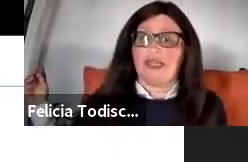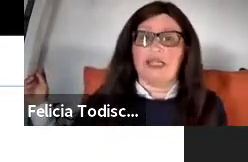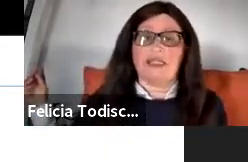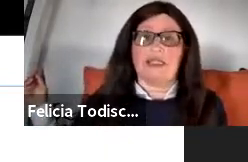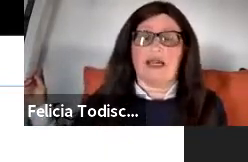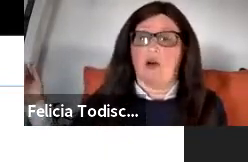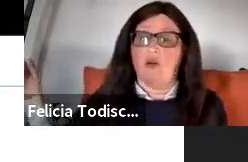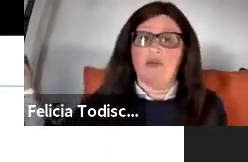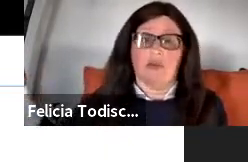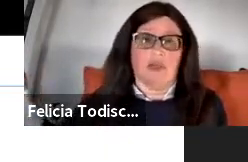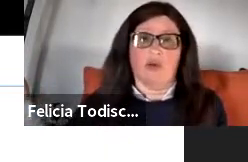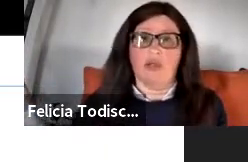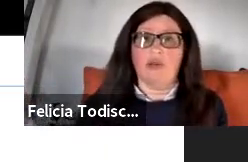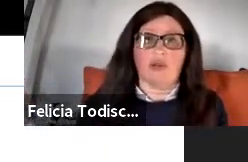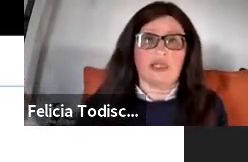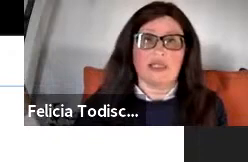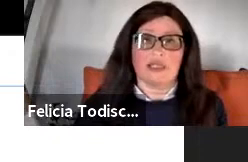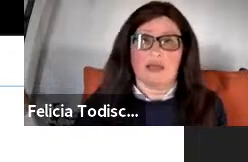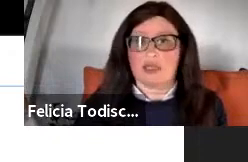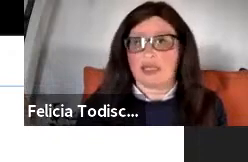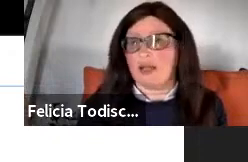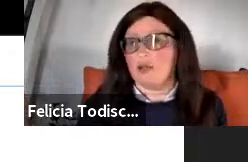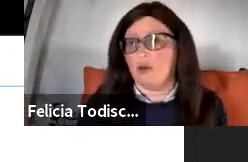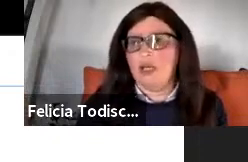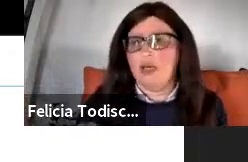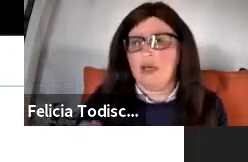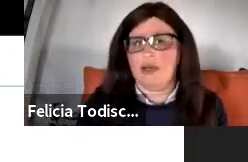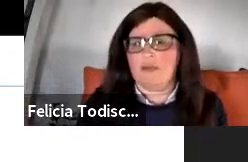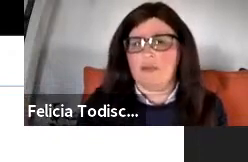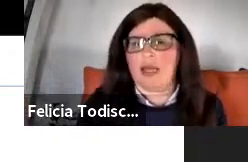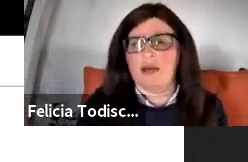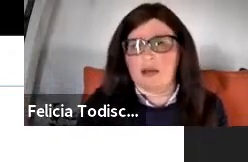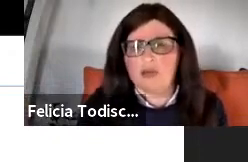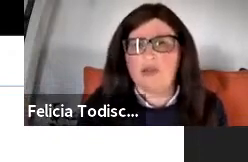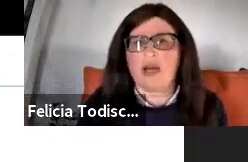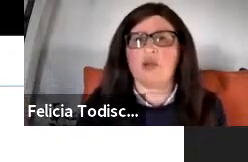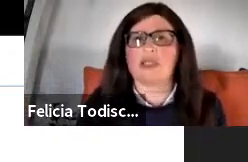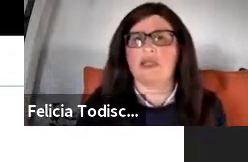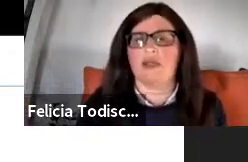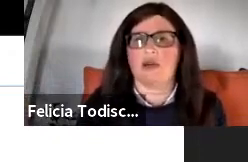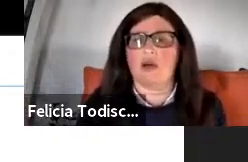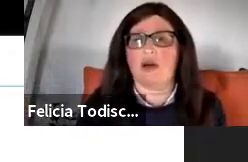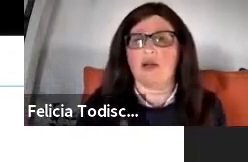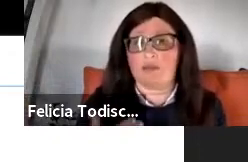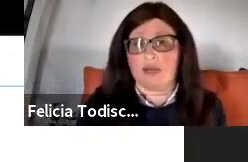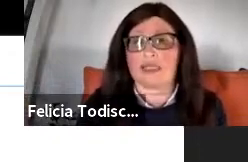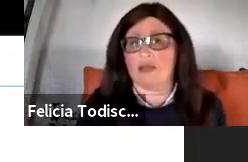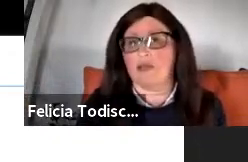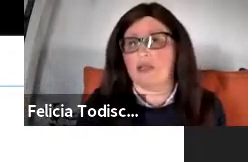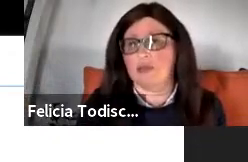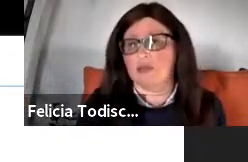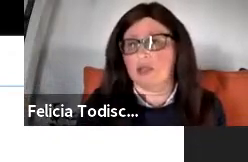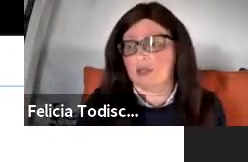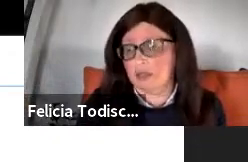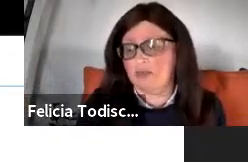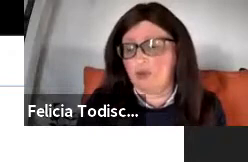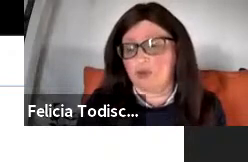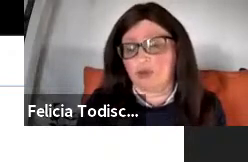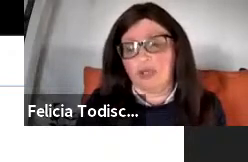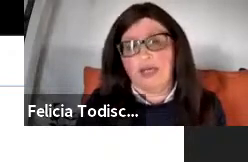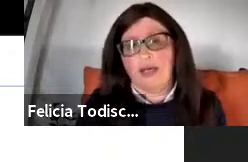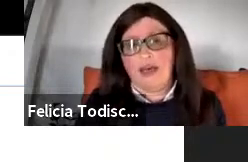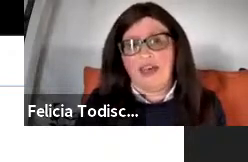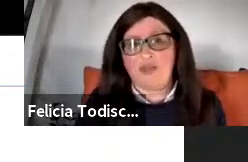uno scaffale che si sta, o un corridoio che si sta mostrando, continuando a scrivere qualcosa abbassando